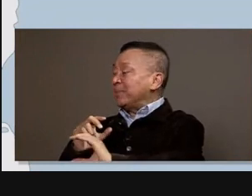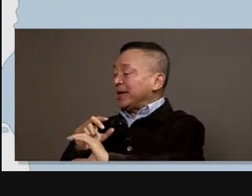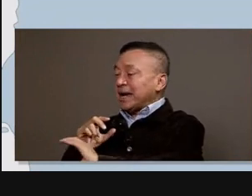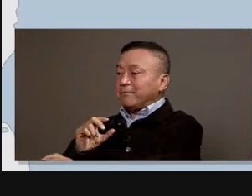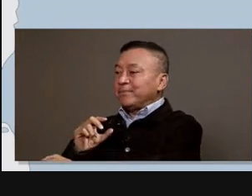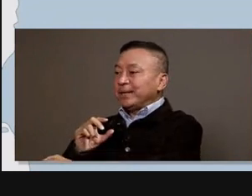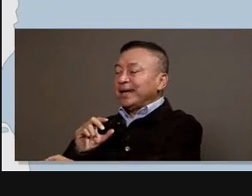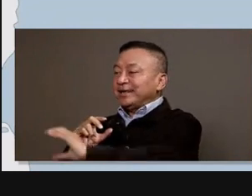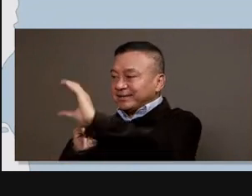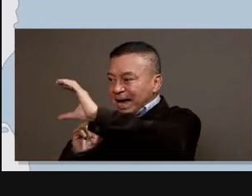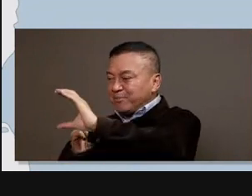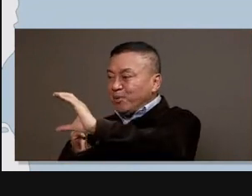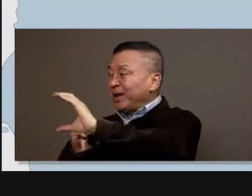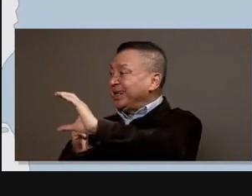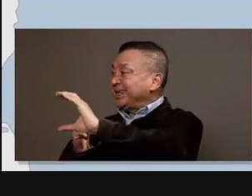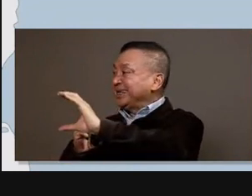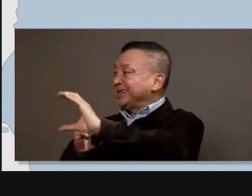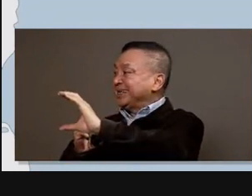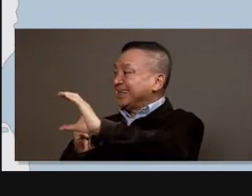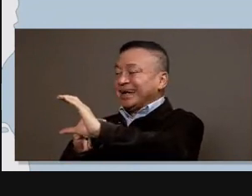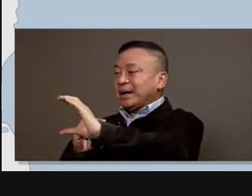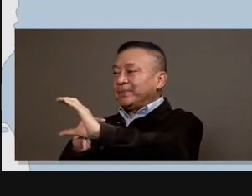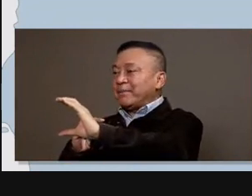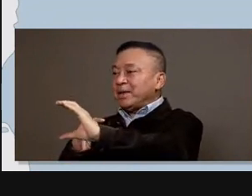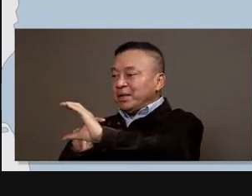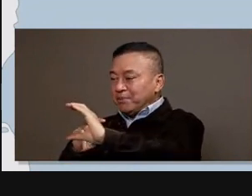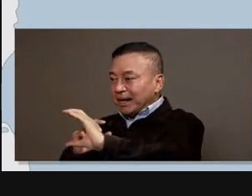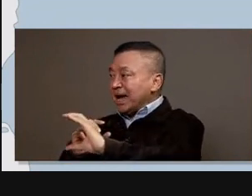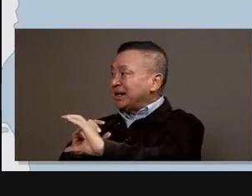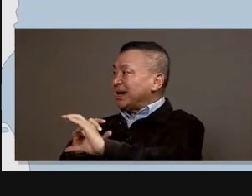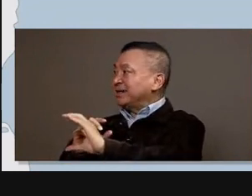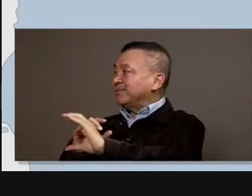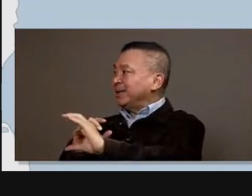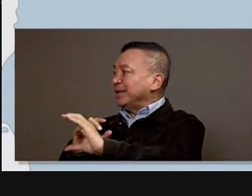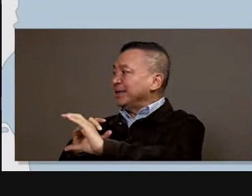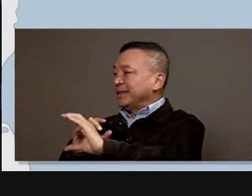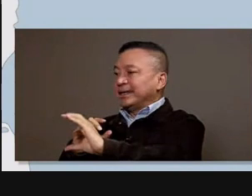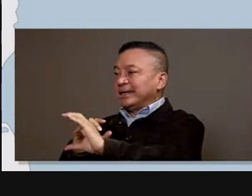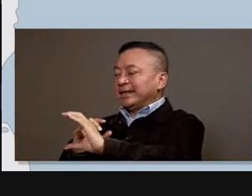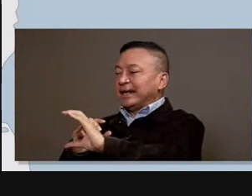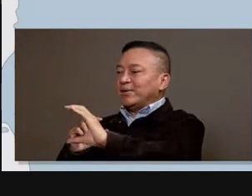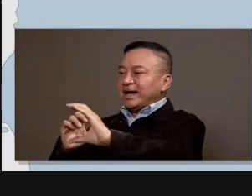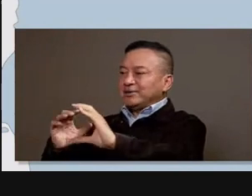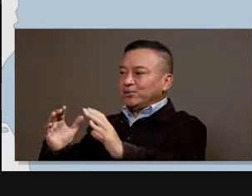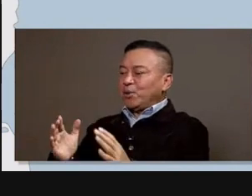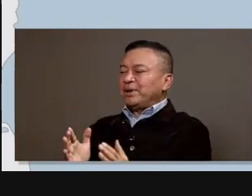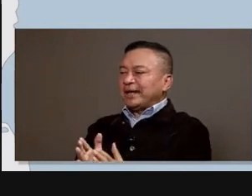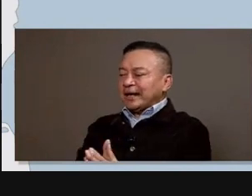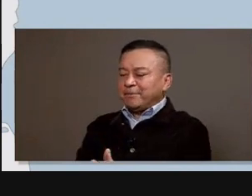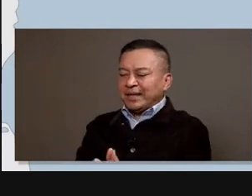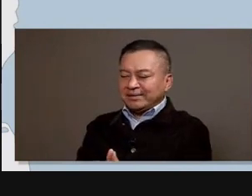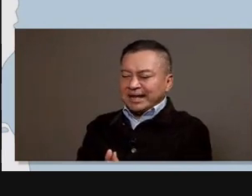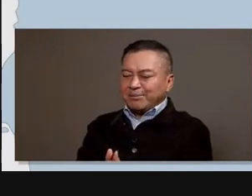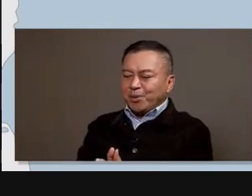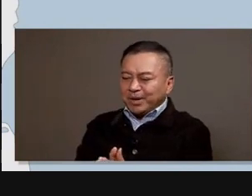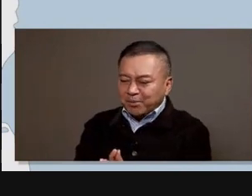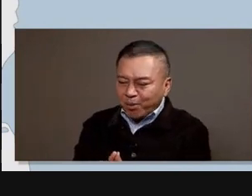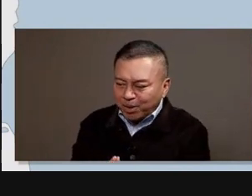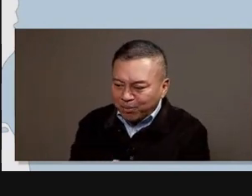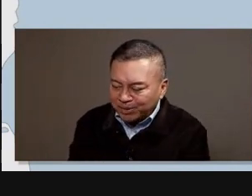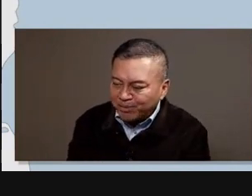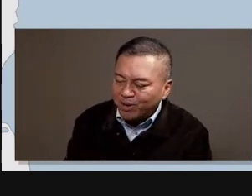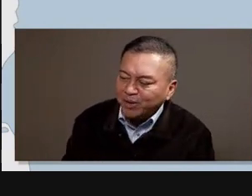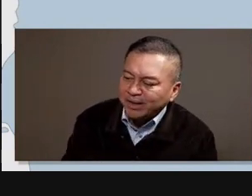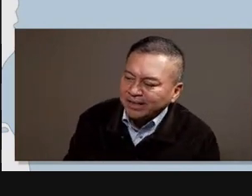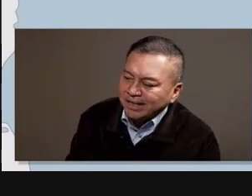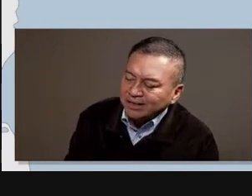พลังไปขับไอ้3หน่วยนี่นะครับทำให้มีพลังหนักขึ้นไปอีกแล้วการสู้รบเนี่ยนะครับในสนามรบเนี่ยผม